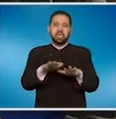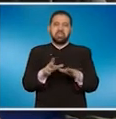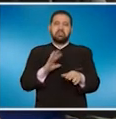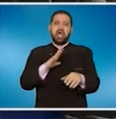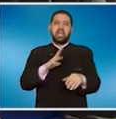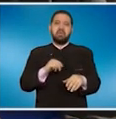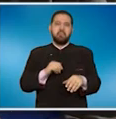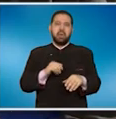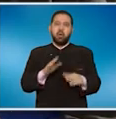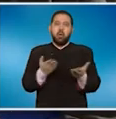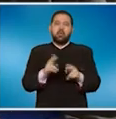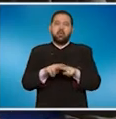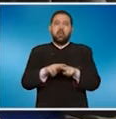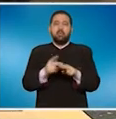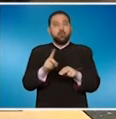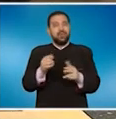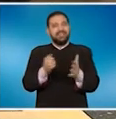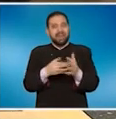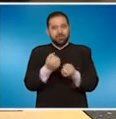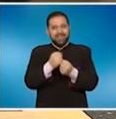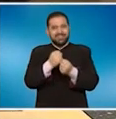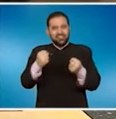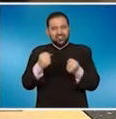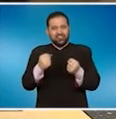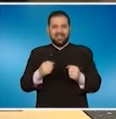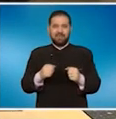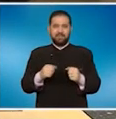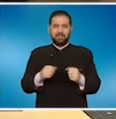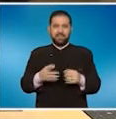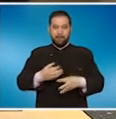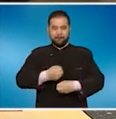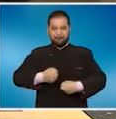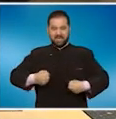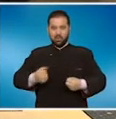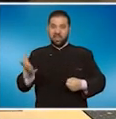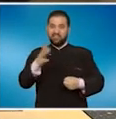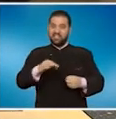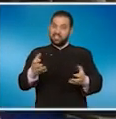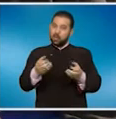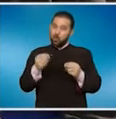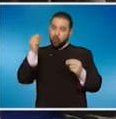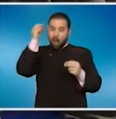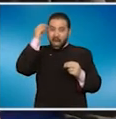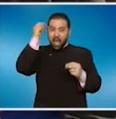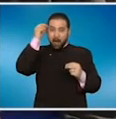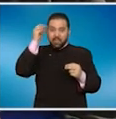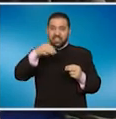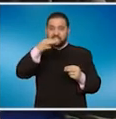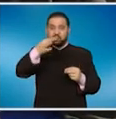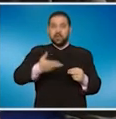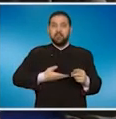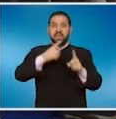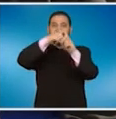așa oricum, da? Ci trebuie încinse. Brâul fiind luarea minte, spun părinții